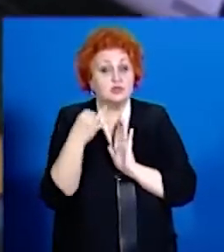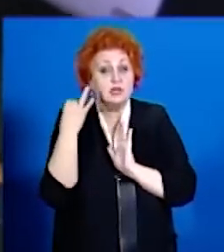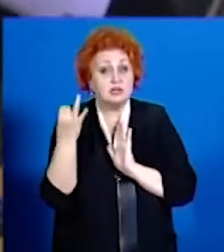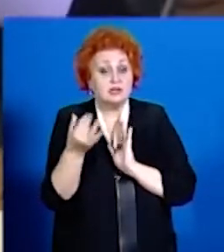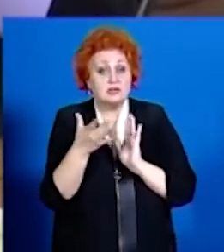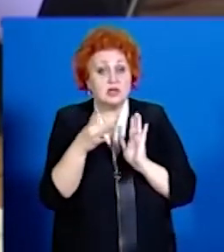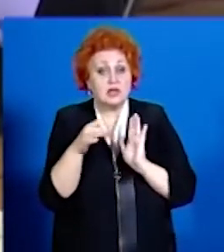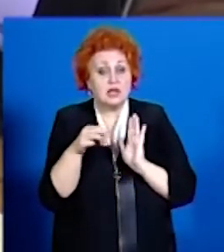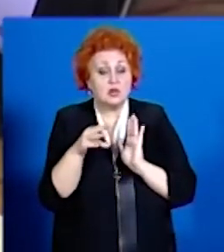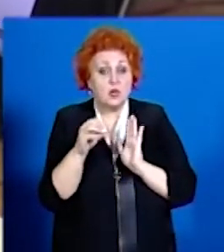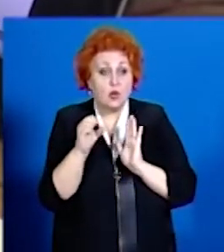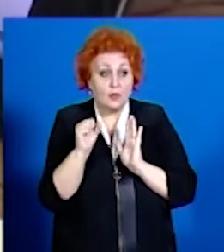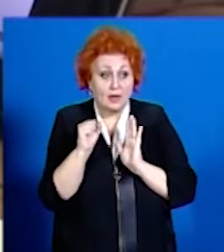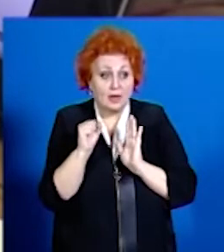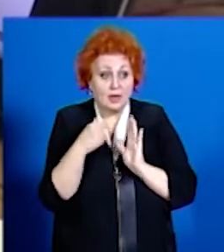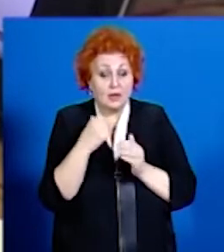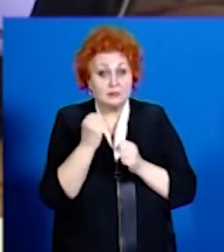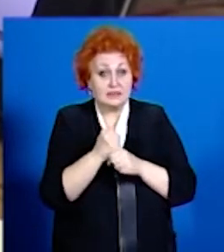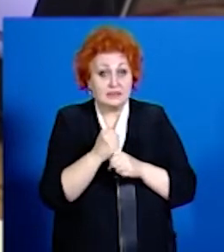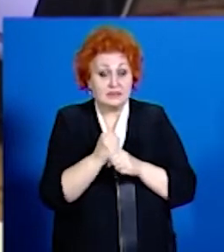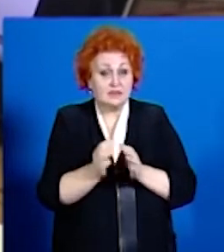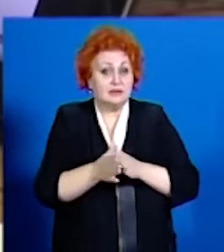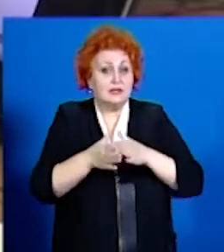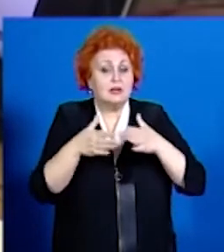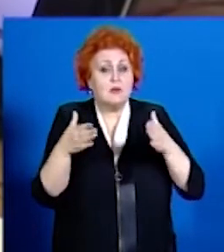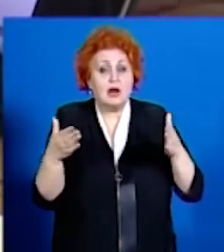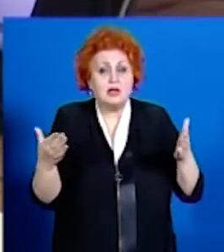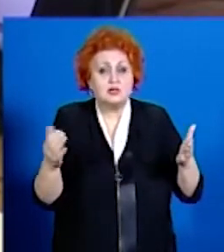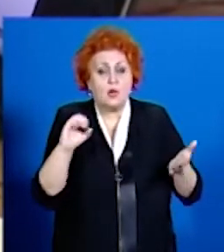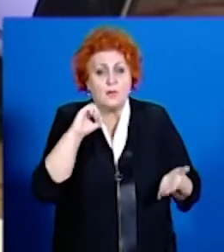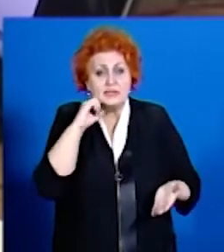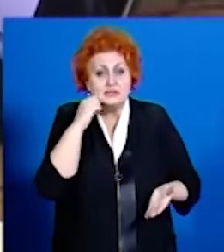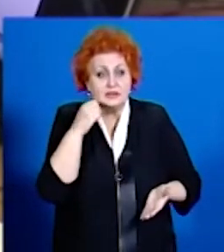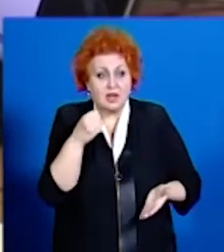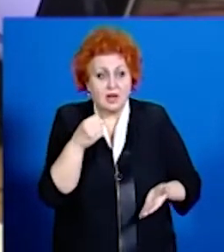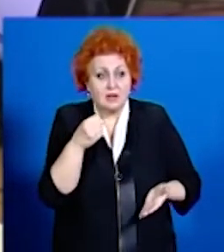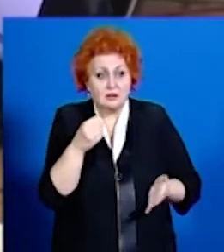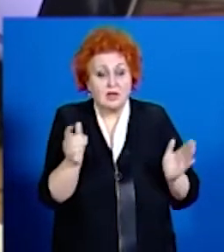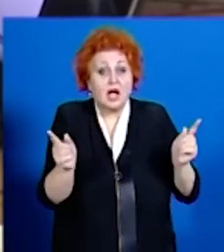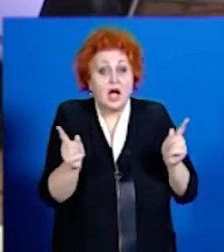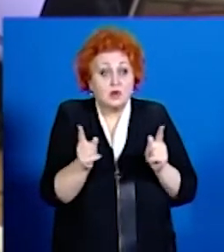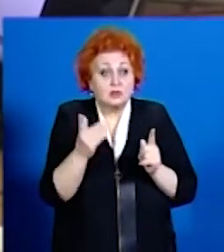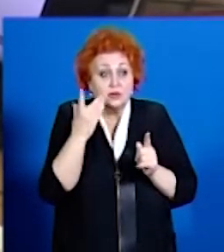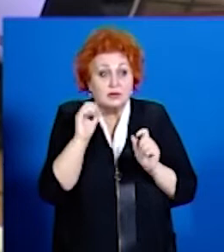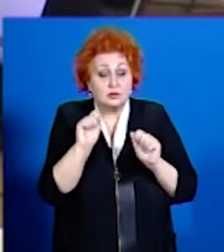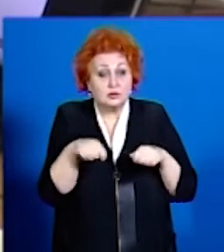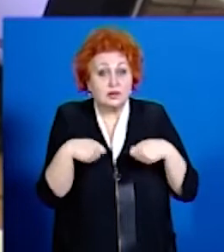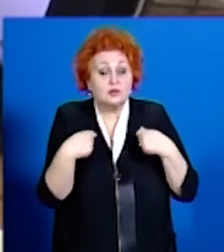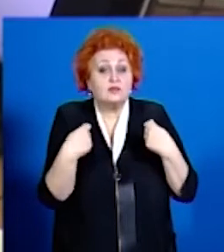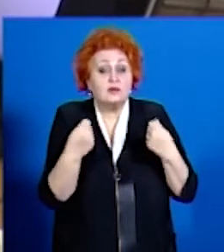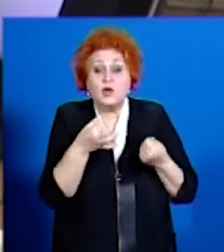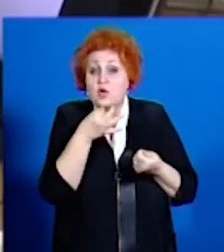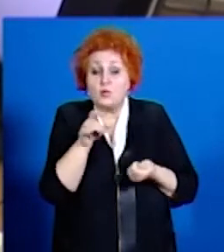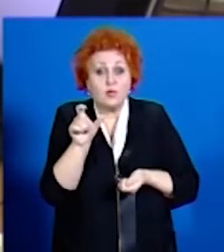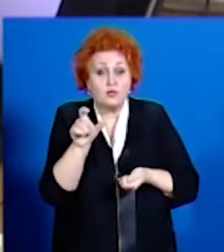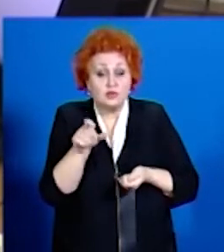нашего района, края, мы составили большой материал, краткий, который дает возможность, собственно,